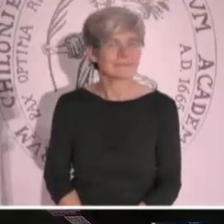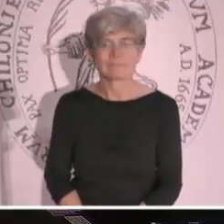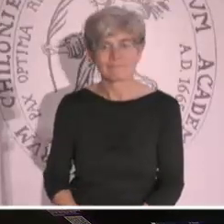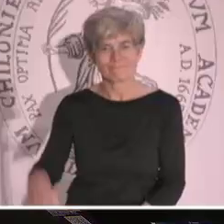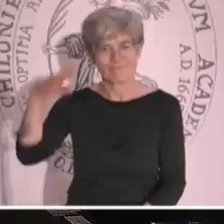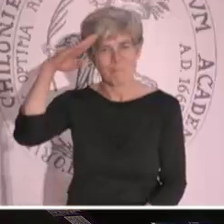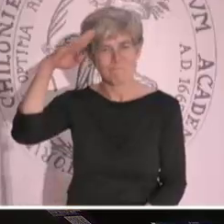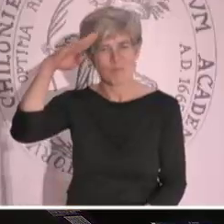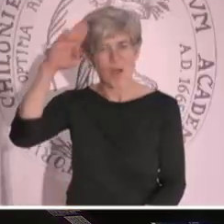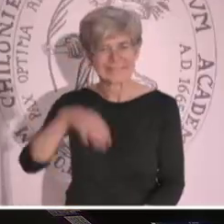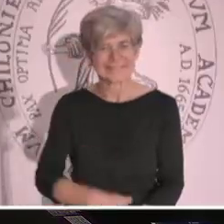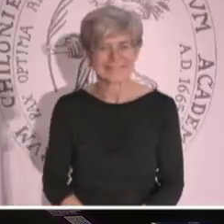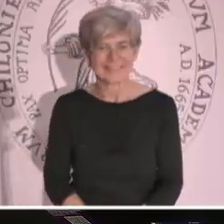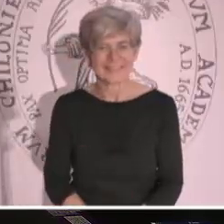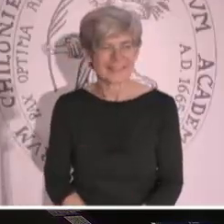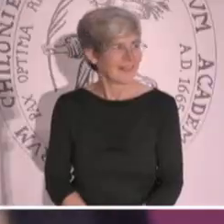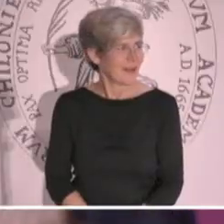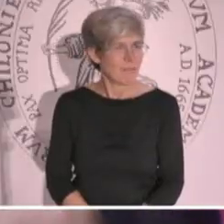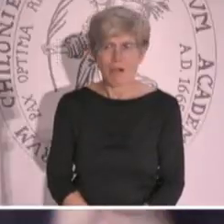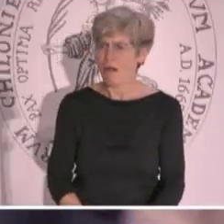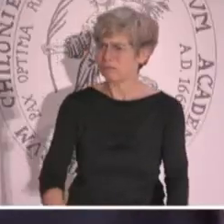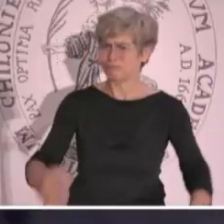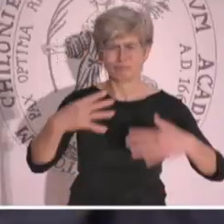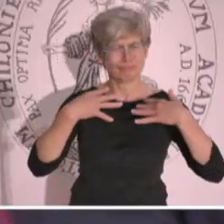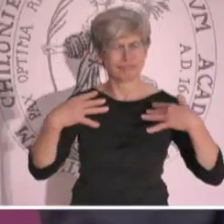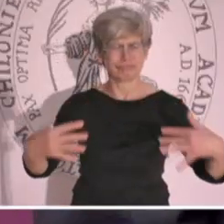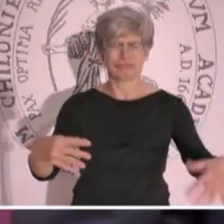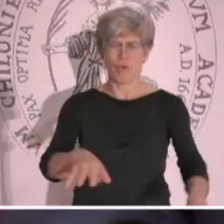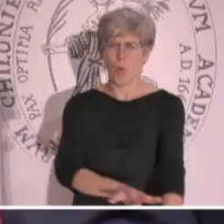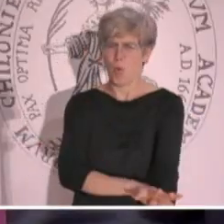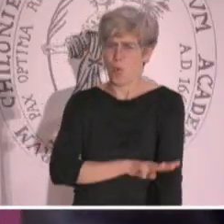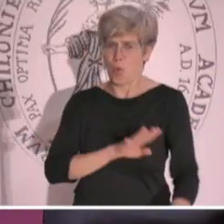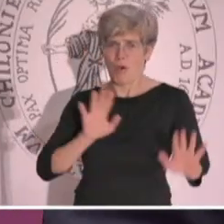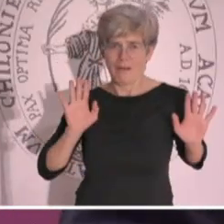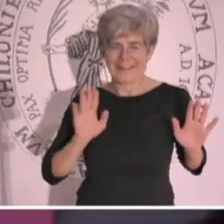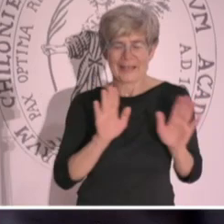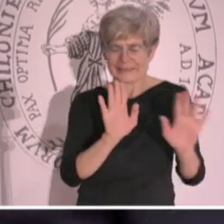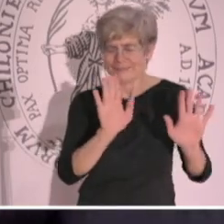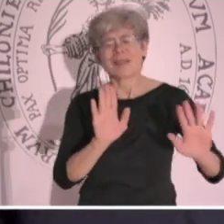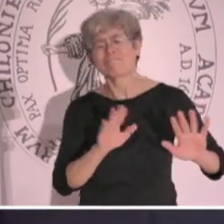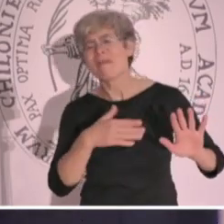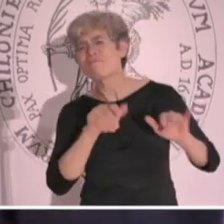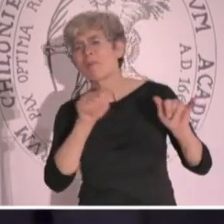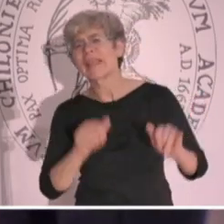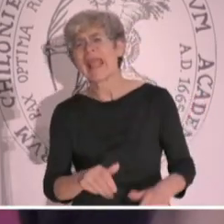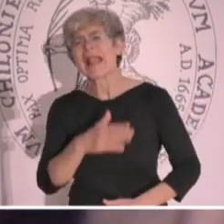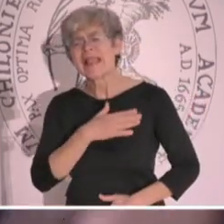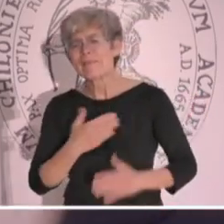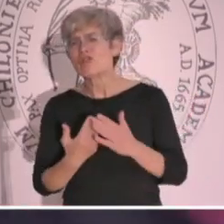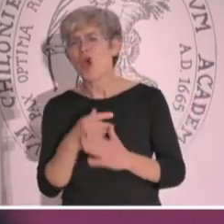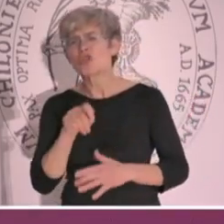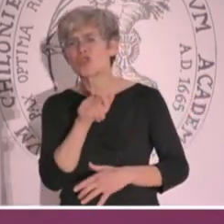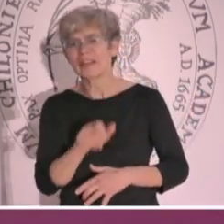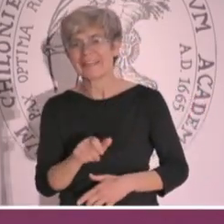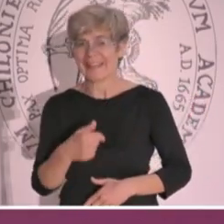Moin Moin, mega Anblick hier oder ein bisschen förmlicher, liebe neue Studierende. Ich freue mich sehr, dass